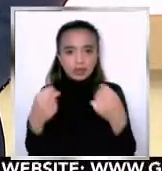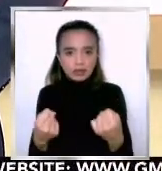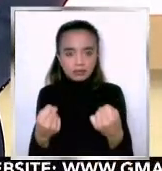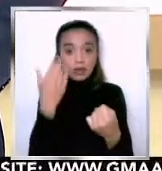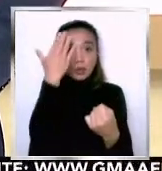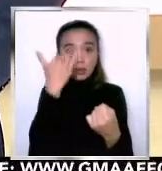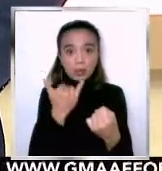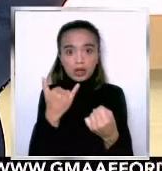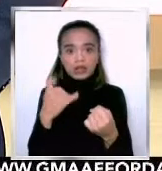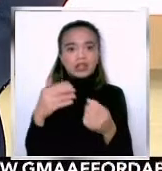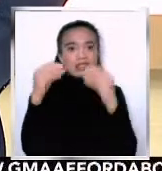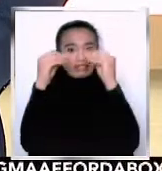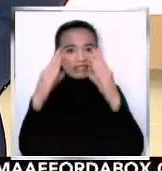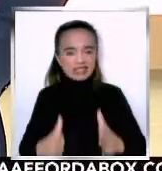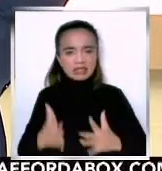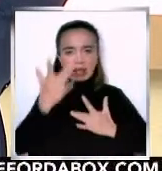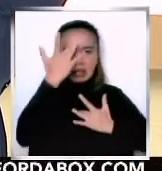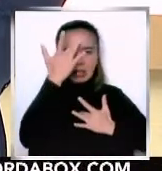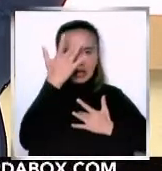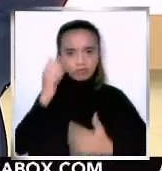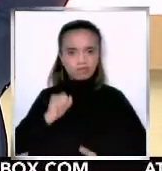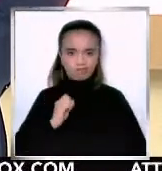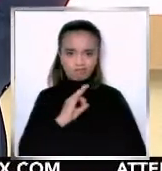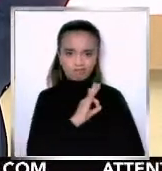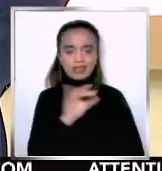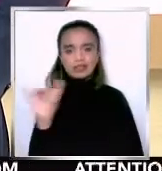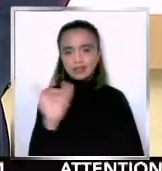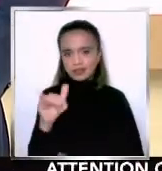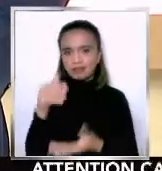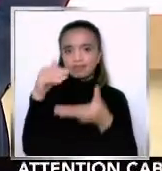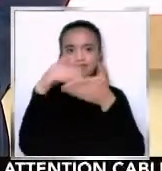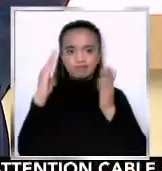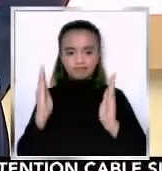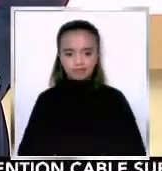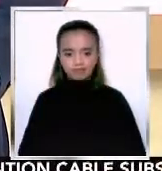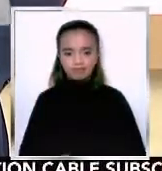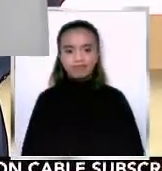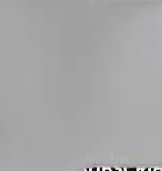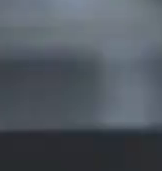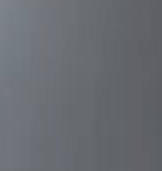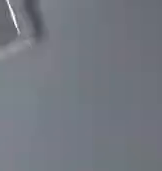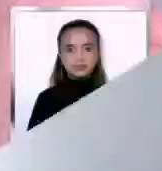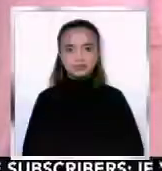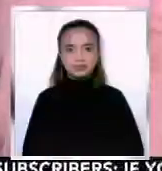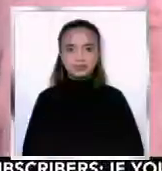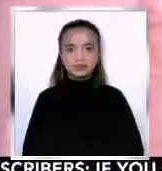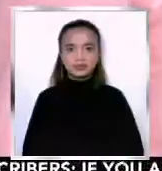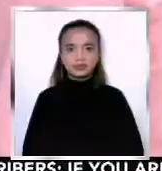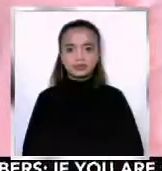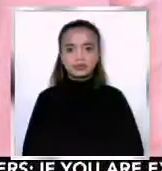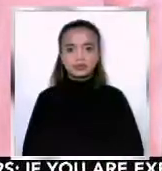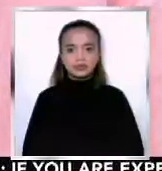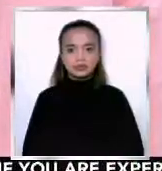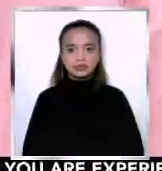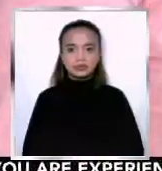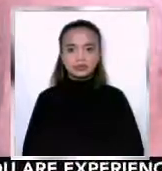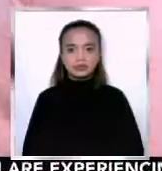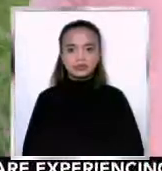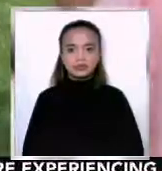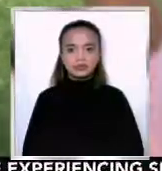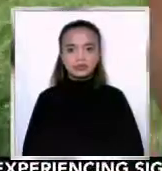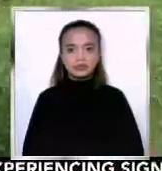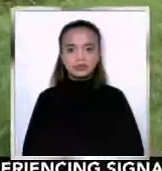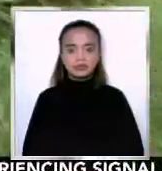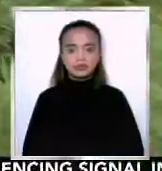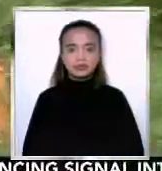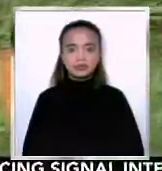guro, school personnel, maging ang ilang estudyante. Yan ang tinutukan ni Mark Salazar. Online class o